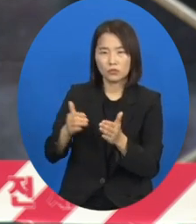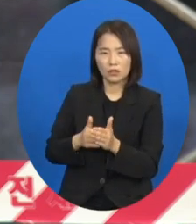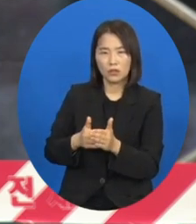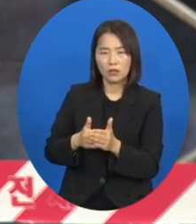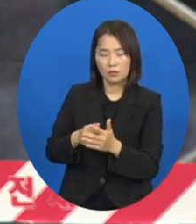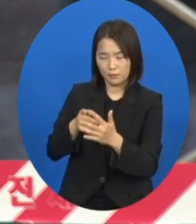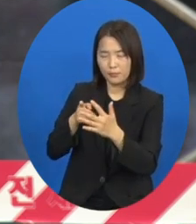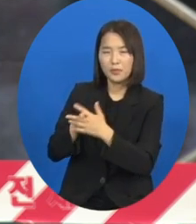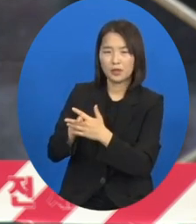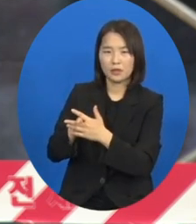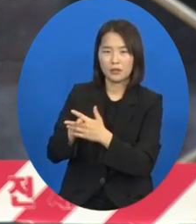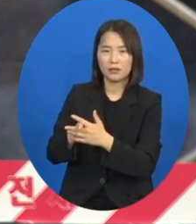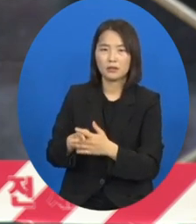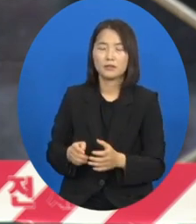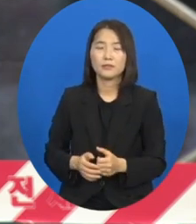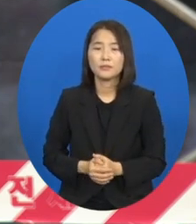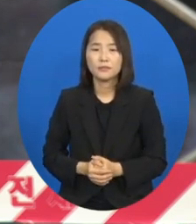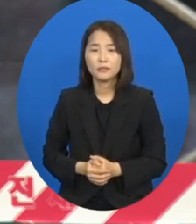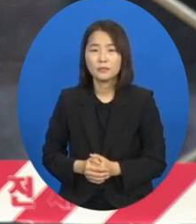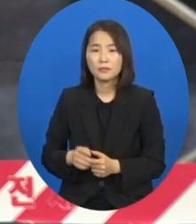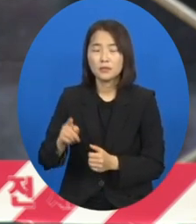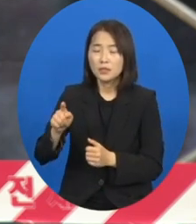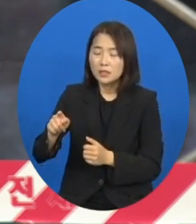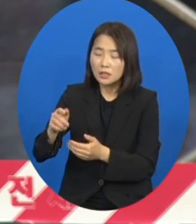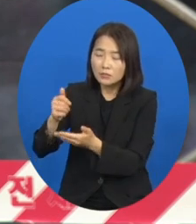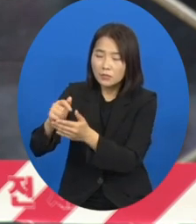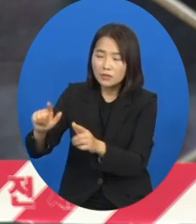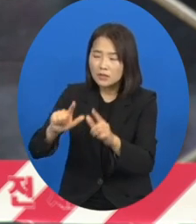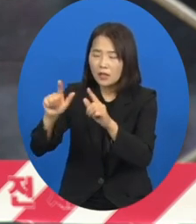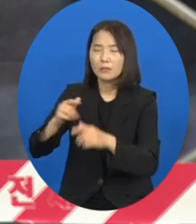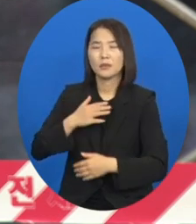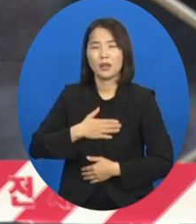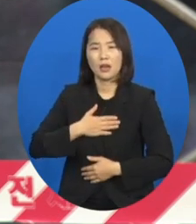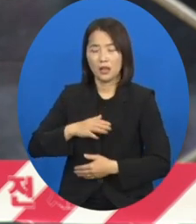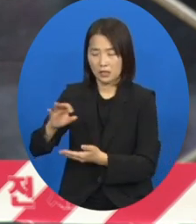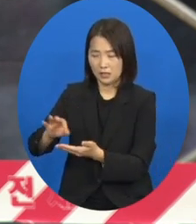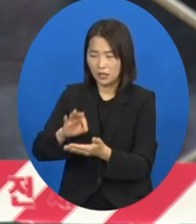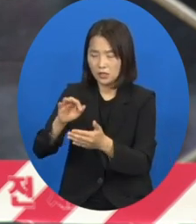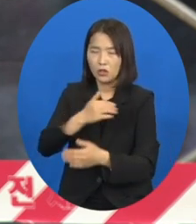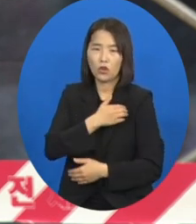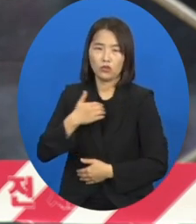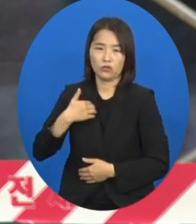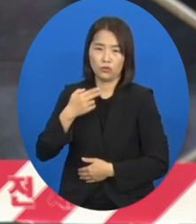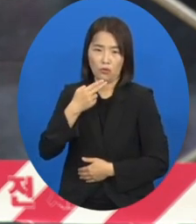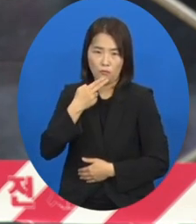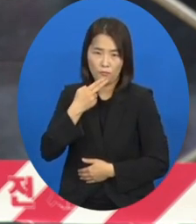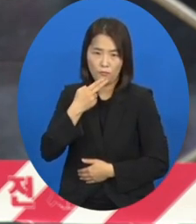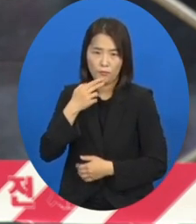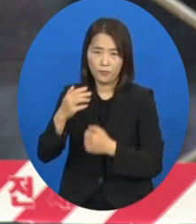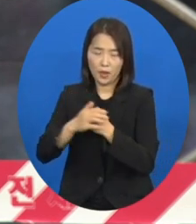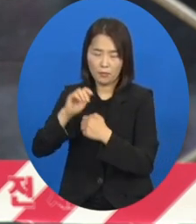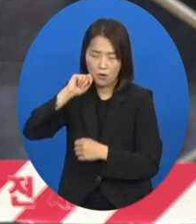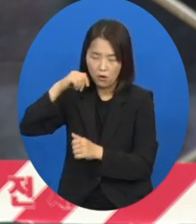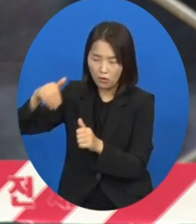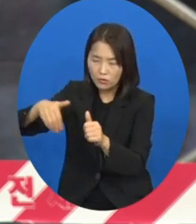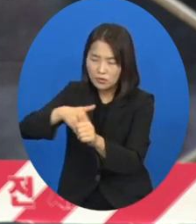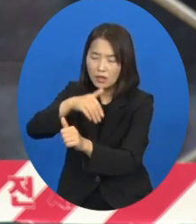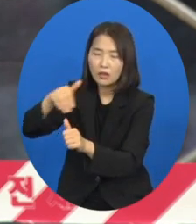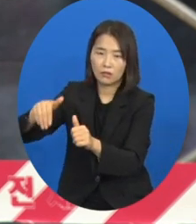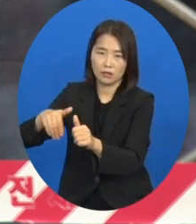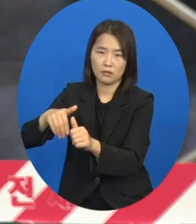이걸 알았어요. 그분의 삶을 알거든요. 재정적인 여유가 없으셔서 너무나 어려운 형편 가운데